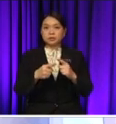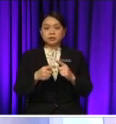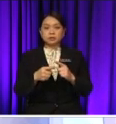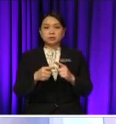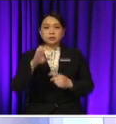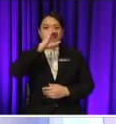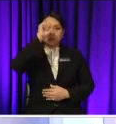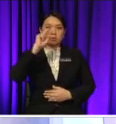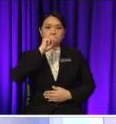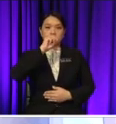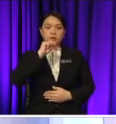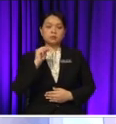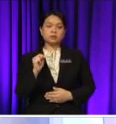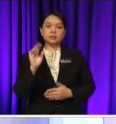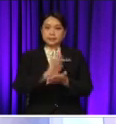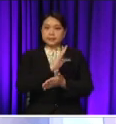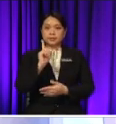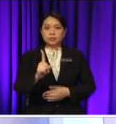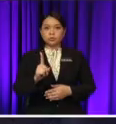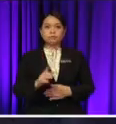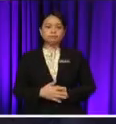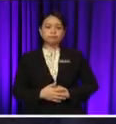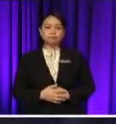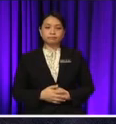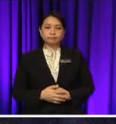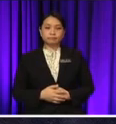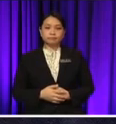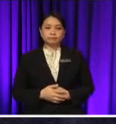soalnya-soalan di kertas 1 cek kuojung kita